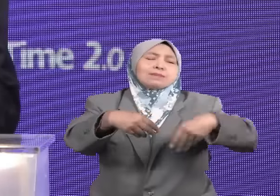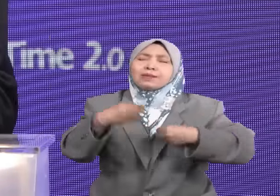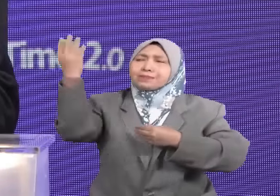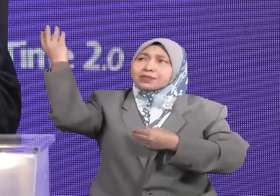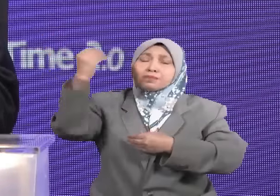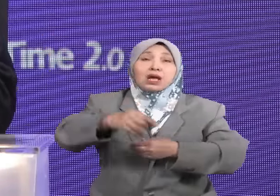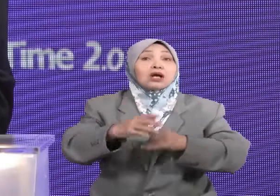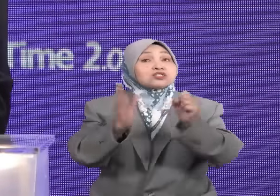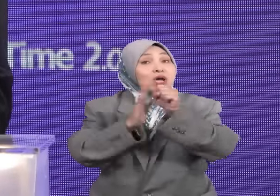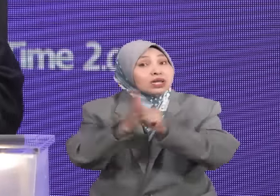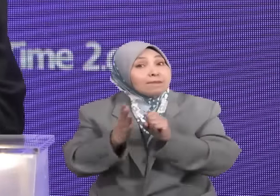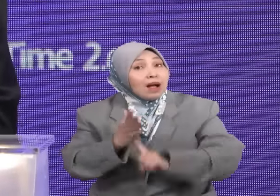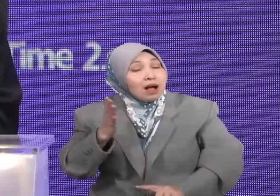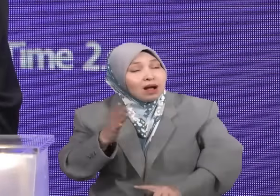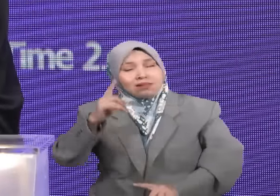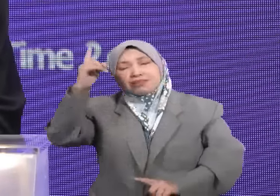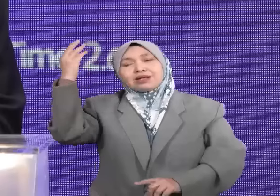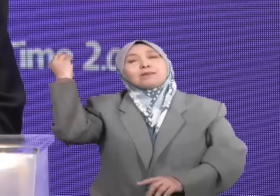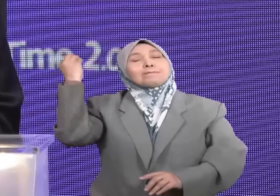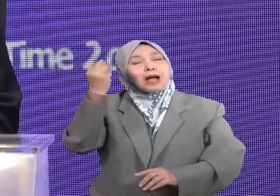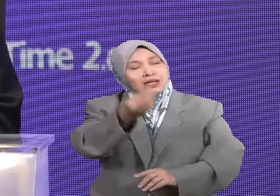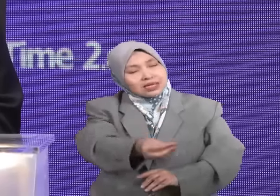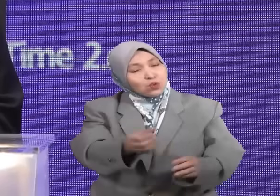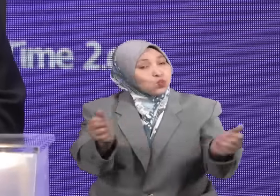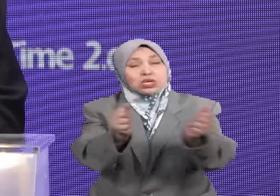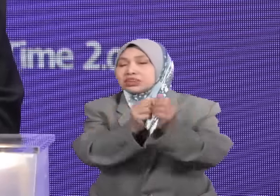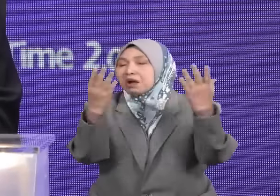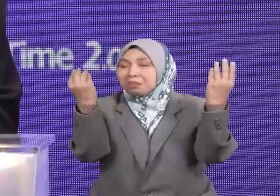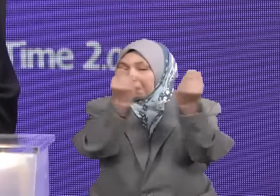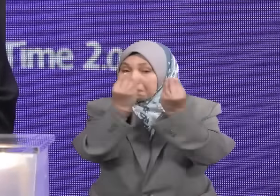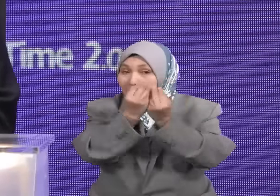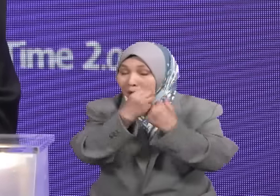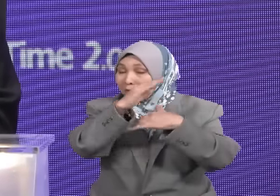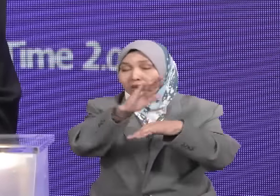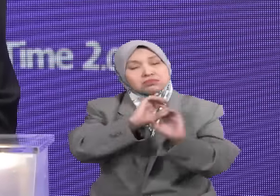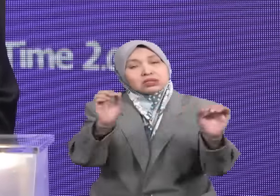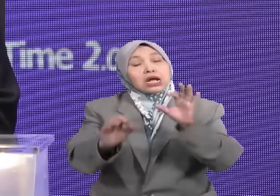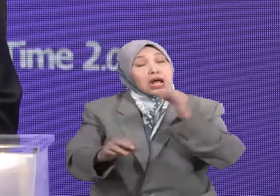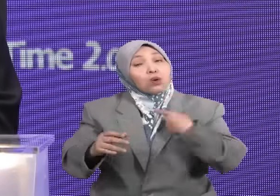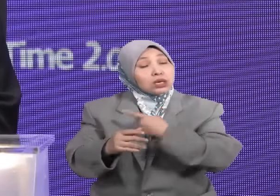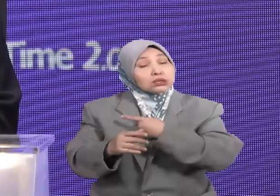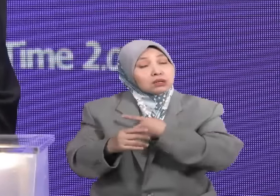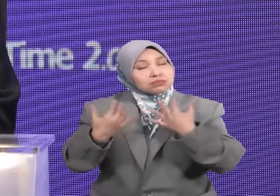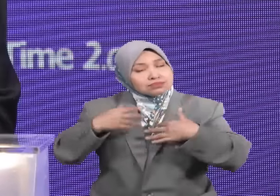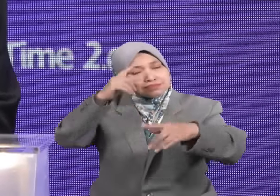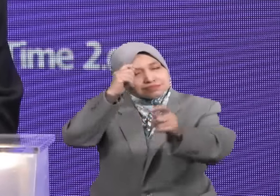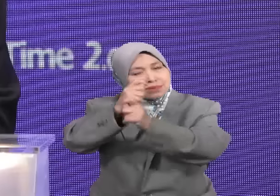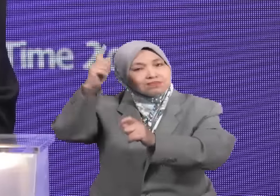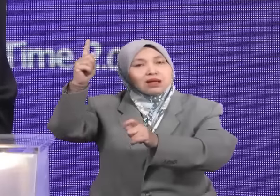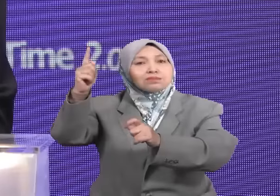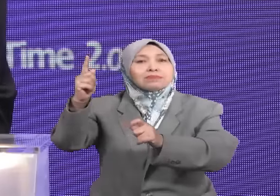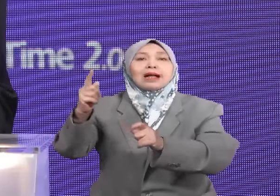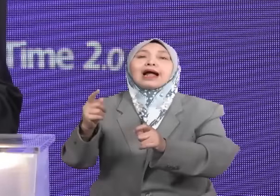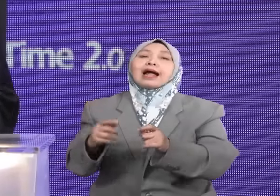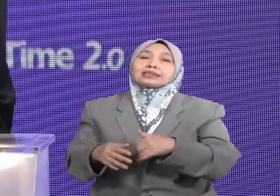Tapi syaratnya apa? Allah akan beri tanpa hisab, tanpa berkira-kira, kalau kita bertakwa. Kalau tak bertakwa, Kira-kira lah,